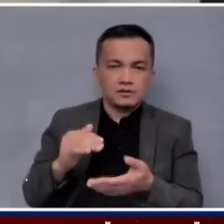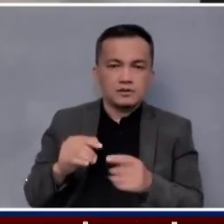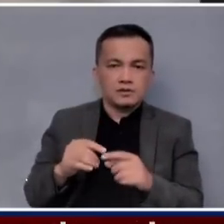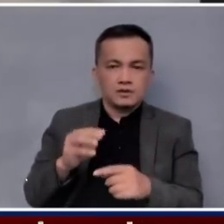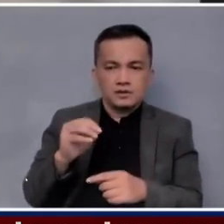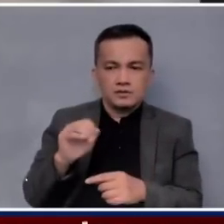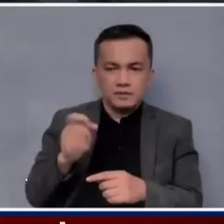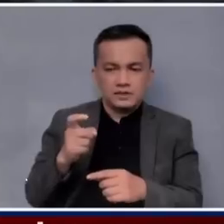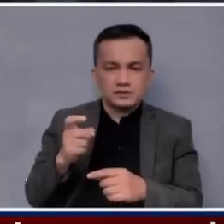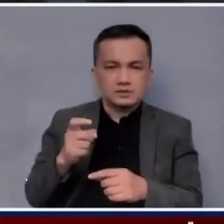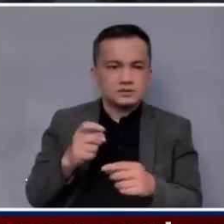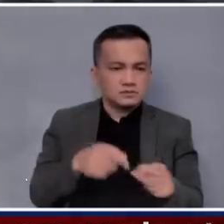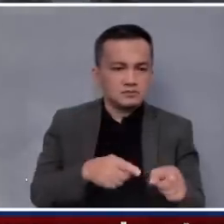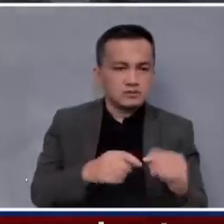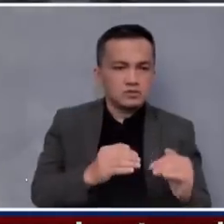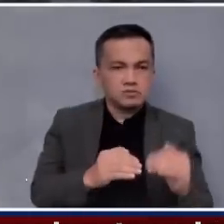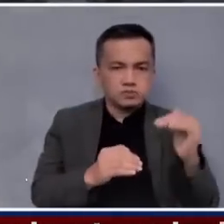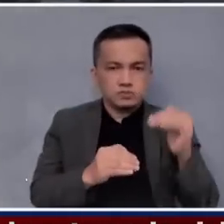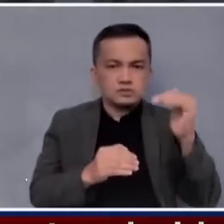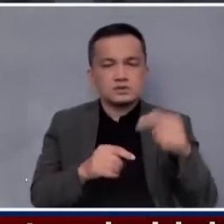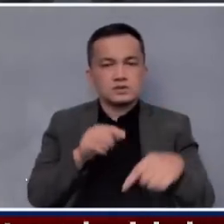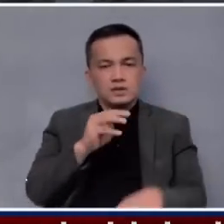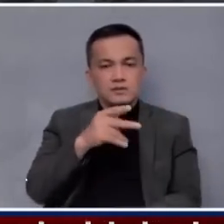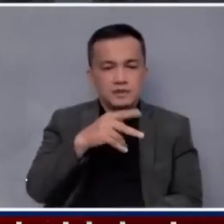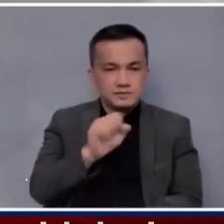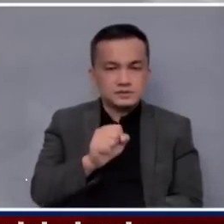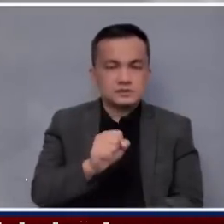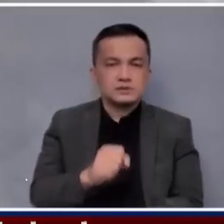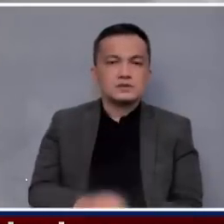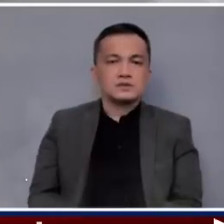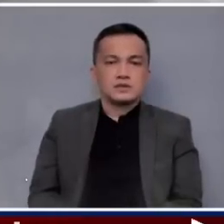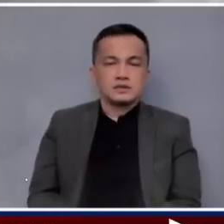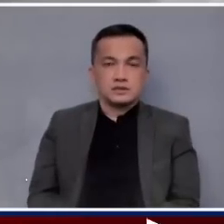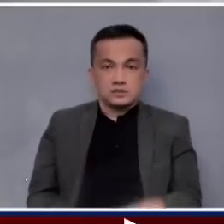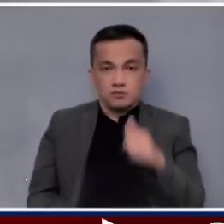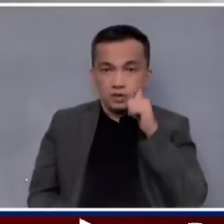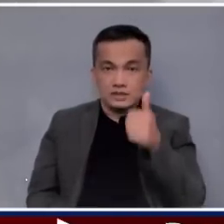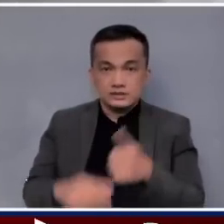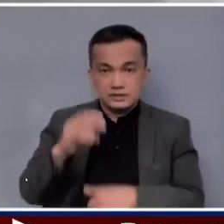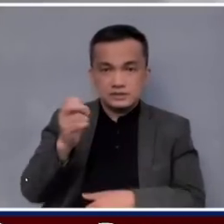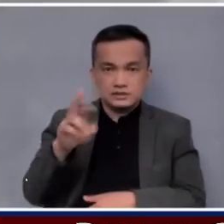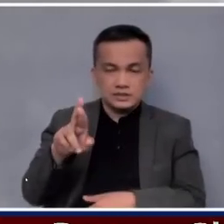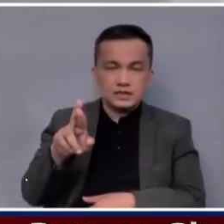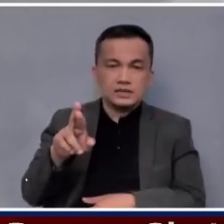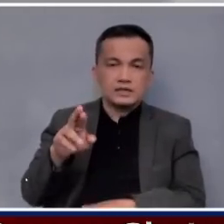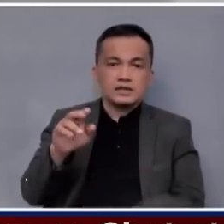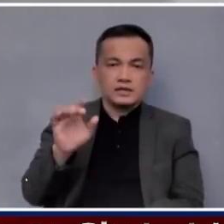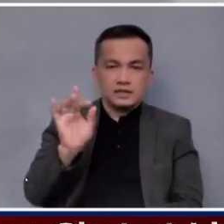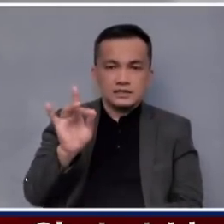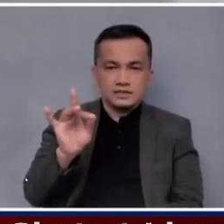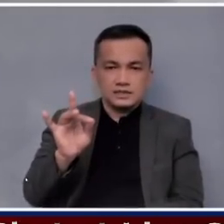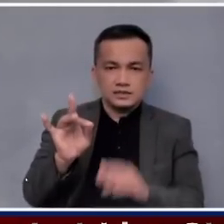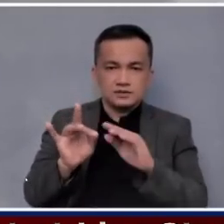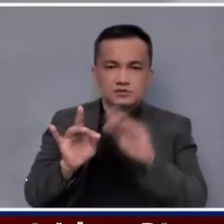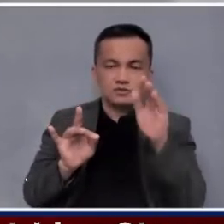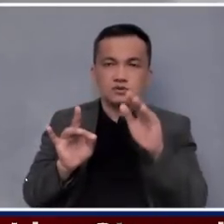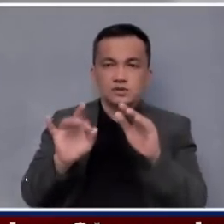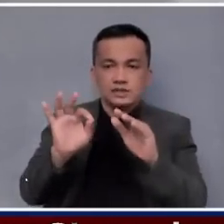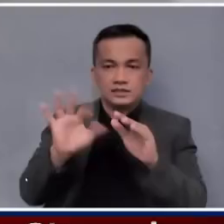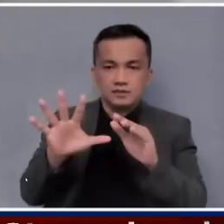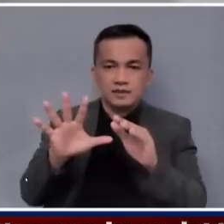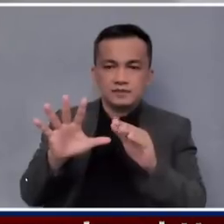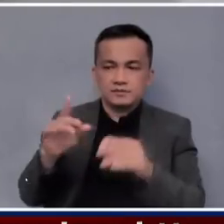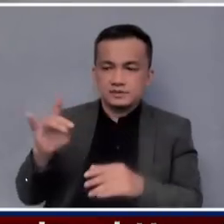patuloy pa rin tumataas. Sa Metro Manila, simula bukas, maglalaro na sa 80 pesos hanggang 95 pesos ang